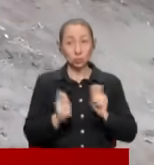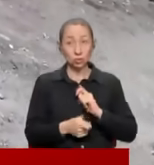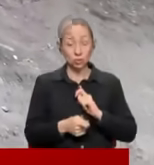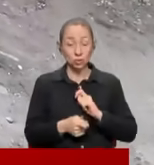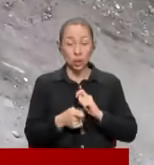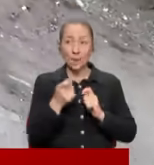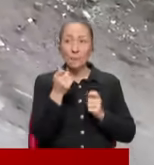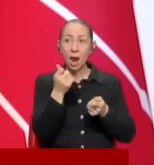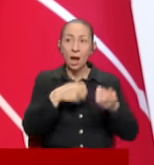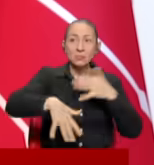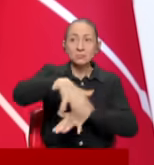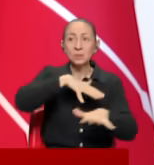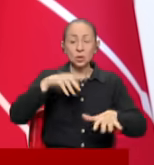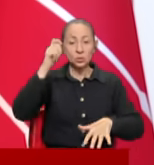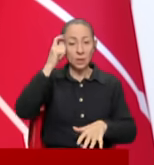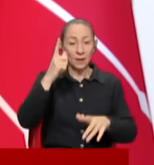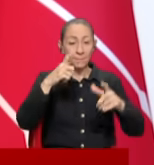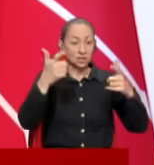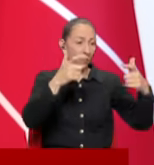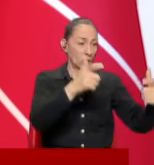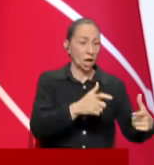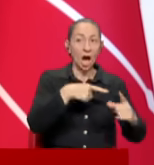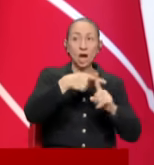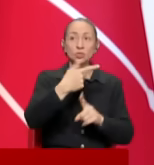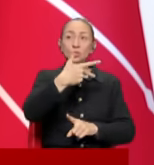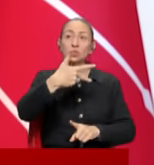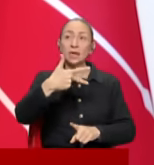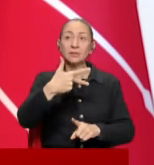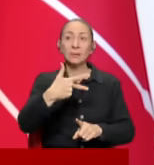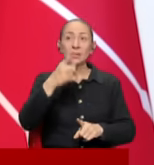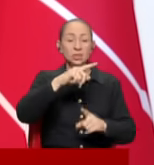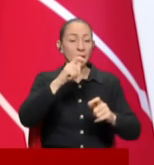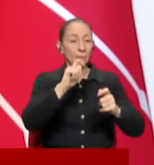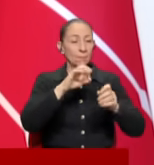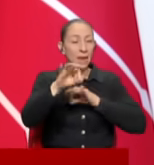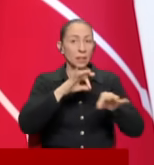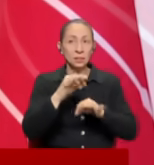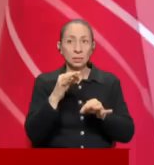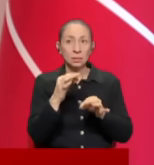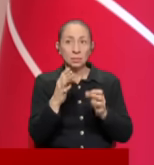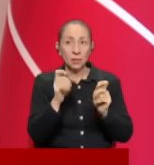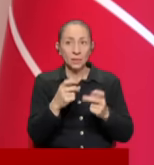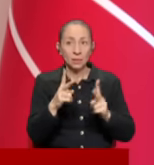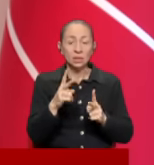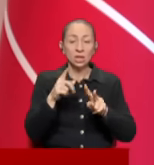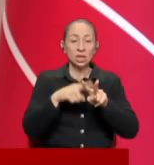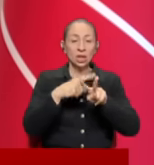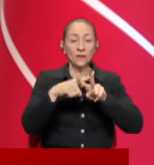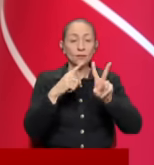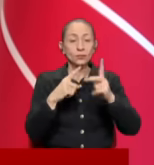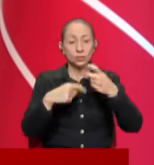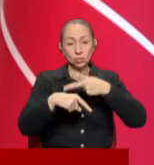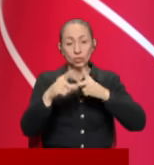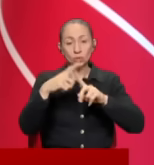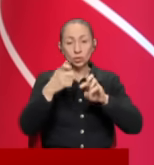dönüşümün ranta dönüşmesi. Üsküdar'ın bir başka bölgesinde artı 3 katlık bir başka imar planı değişikliği durumu söz konusu. Yavuz Türk mahallemize